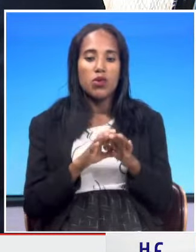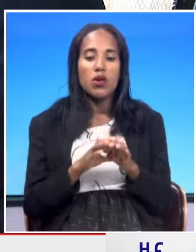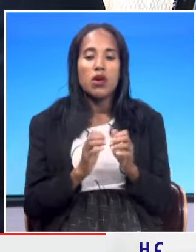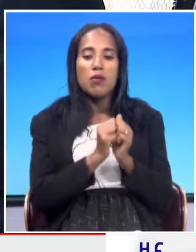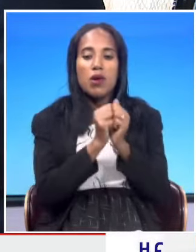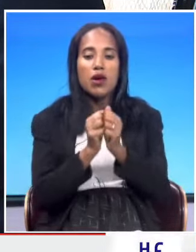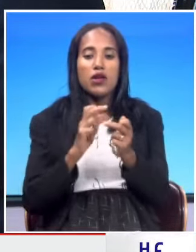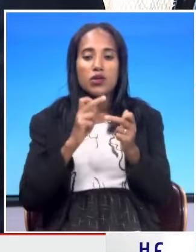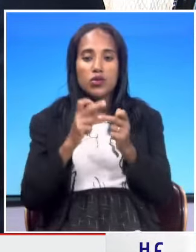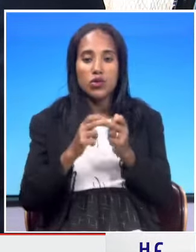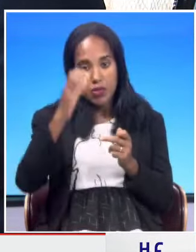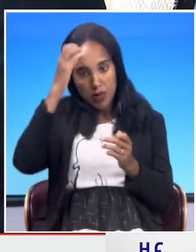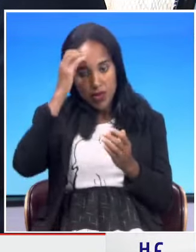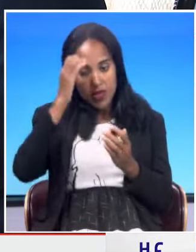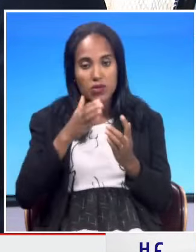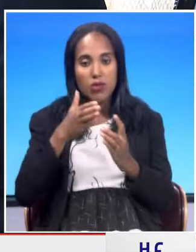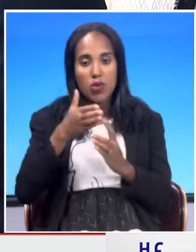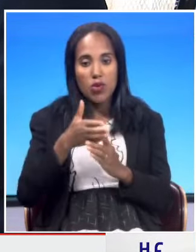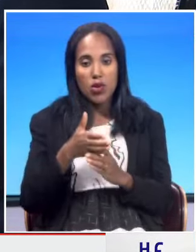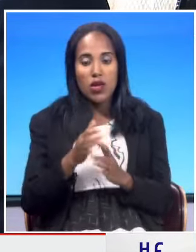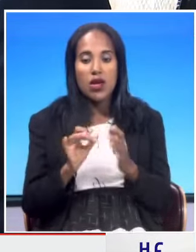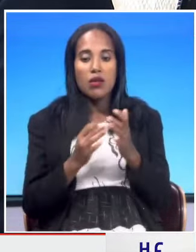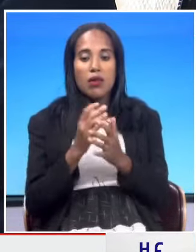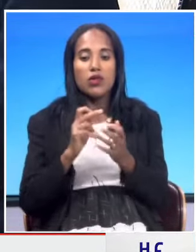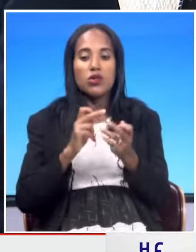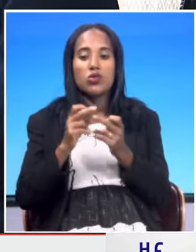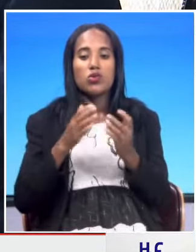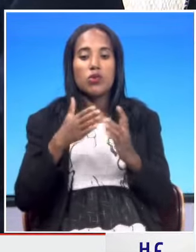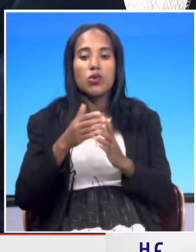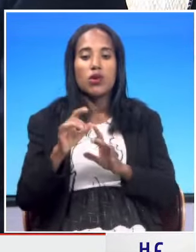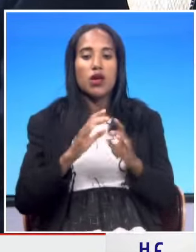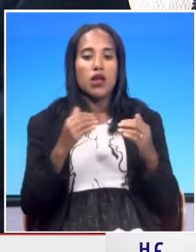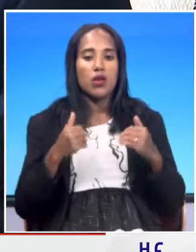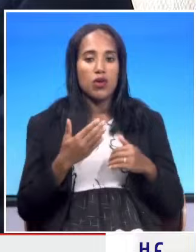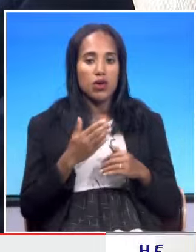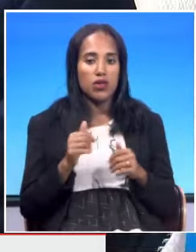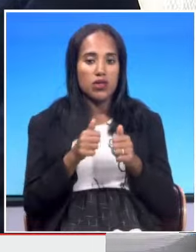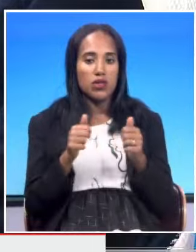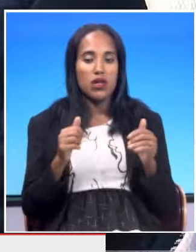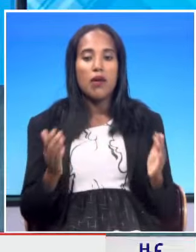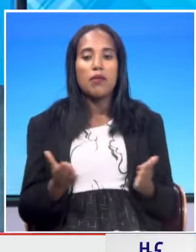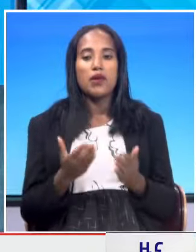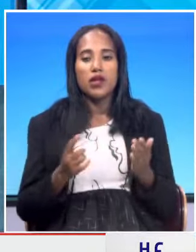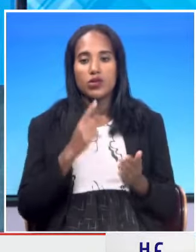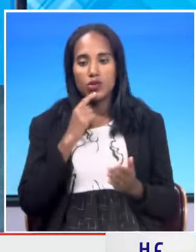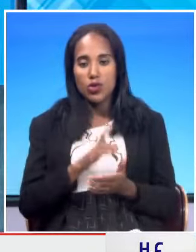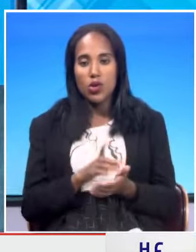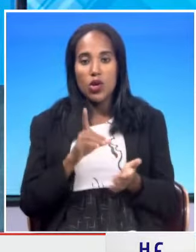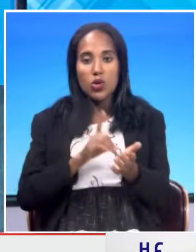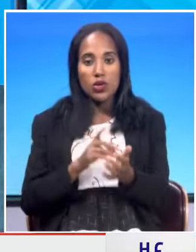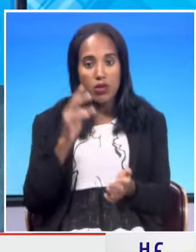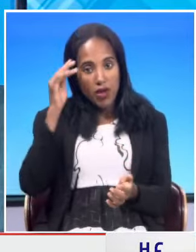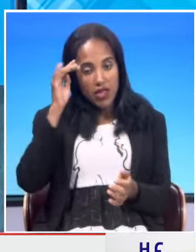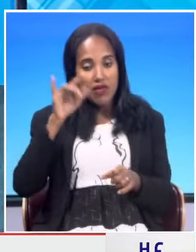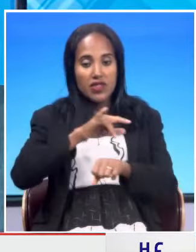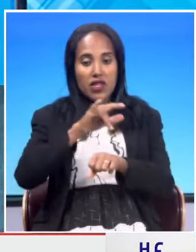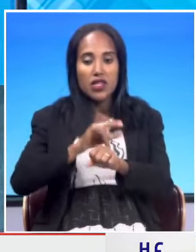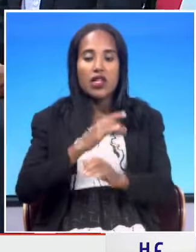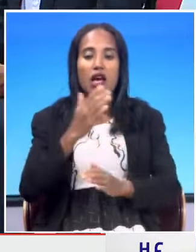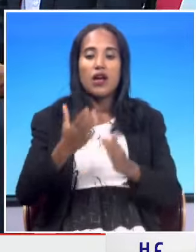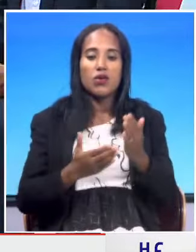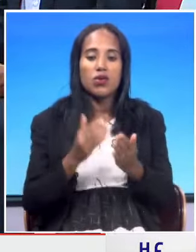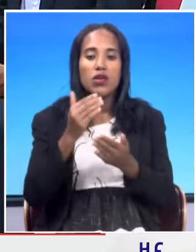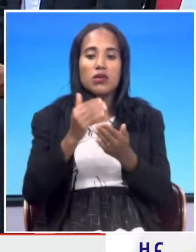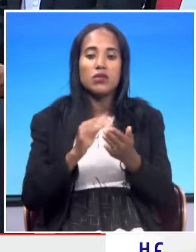رجت وتش بمنجست بقول بل ما درجت وتش بقول يتدرج على لونا غير جوا برتاشنو دكتور ما تبتافر يزيجنا تاجر جلوت